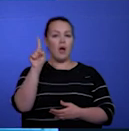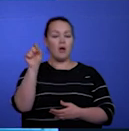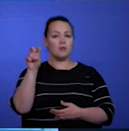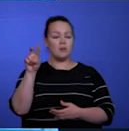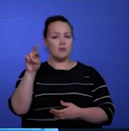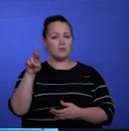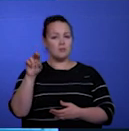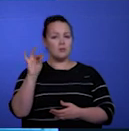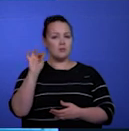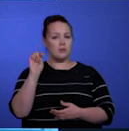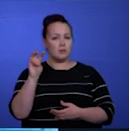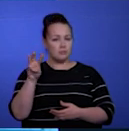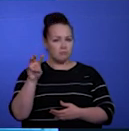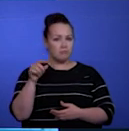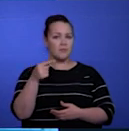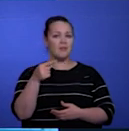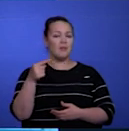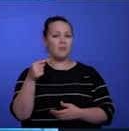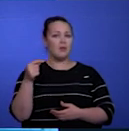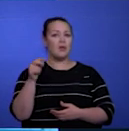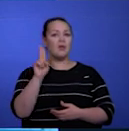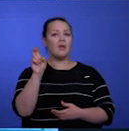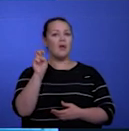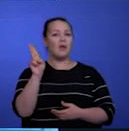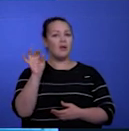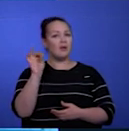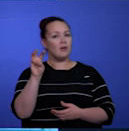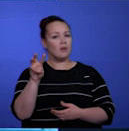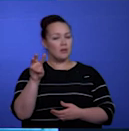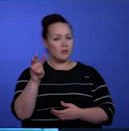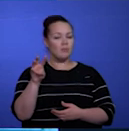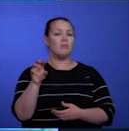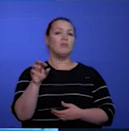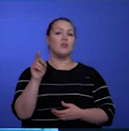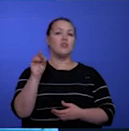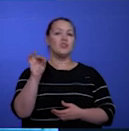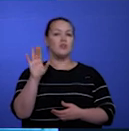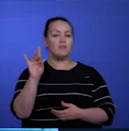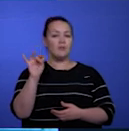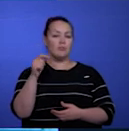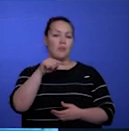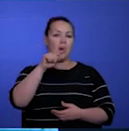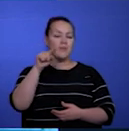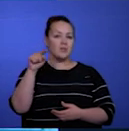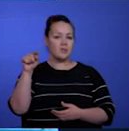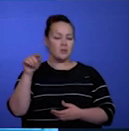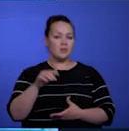дополнение казался каким загадочным живым это определение